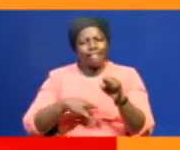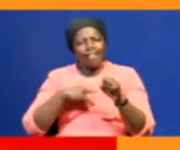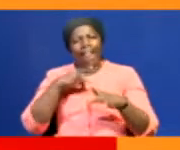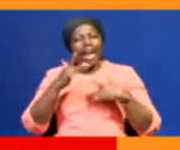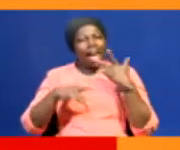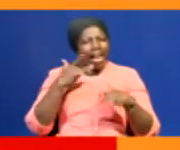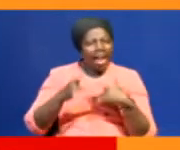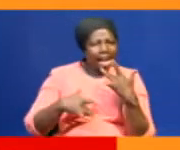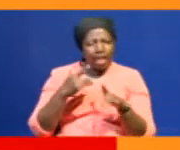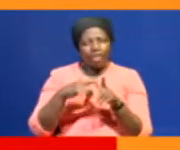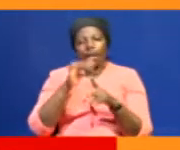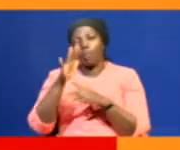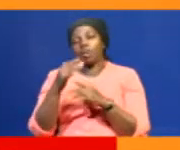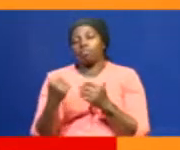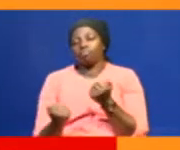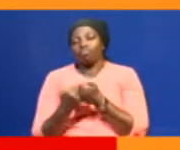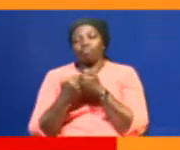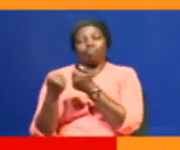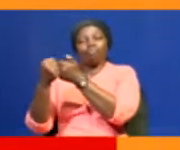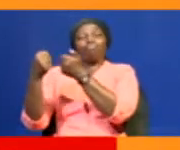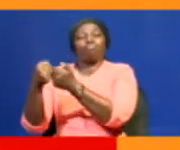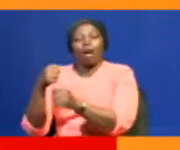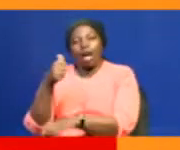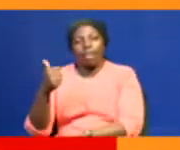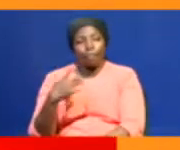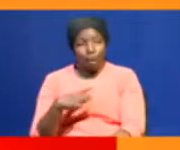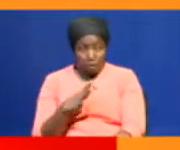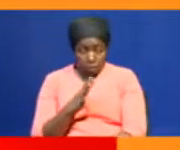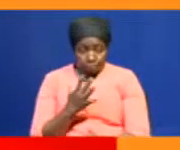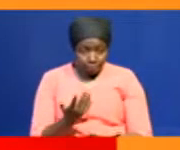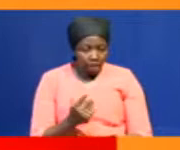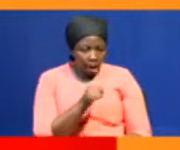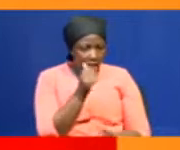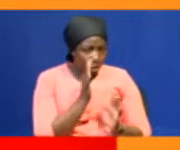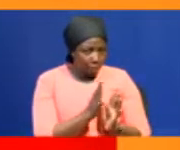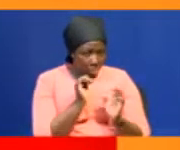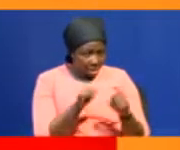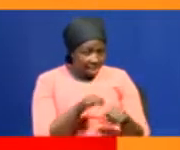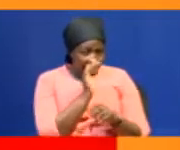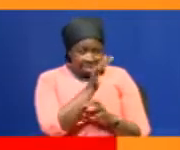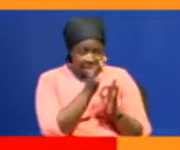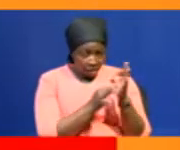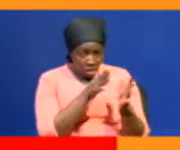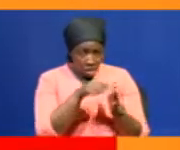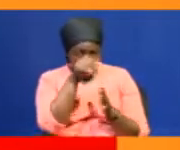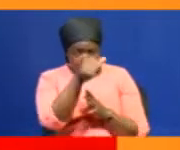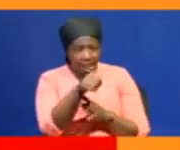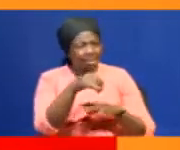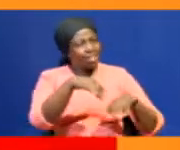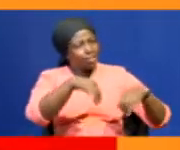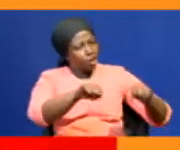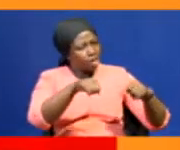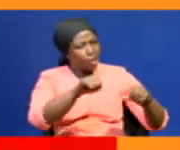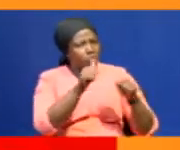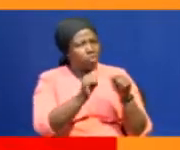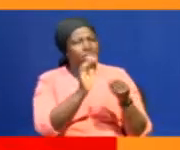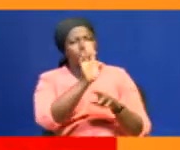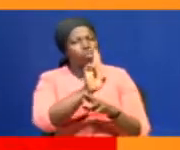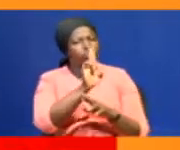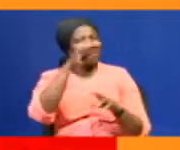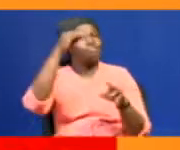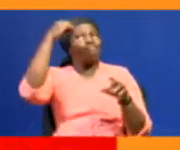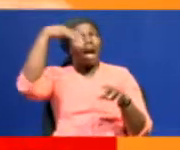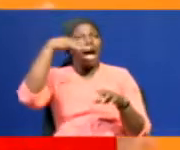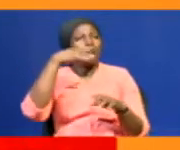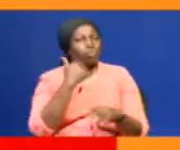Sasa pengine mtu angejiuliza kama ungetaka ama ukinunua pikipiki hii ambayo sasa itakuwa inatumia umeme, je, kuna maarifa zaidi unapaswa